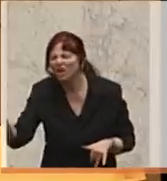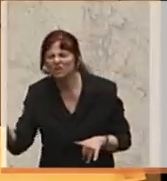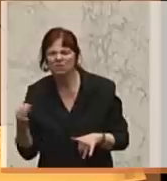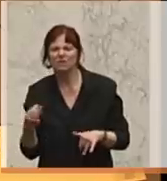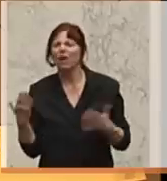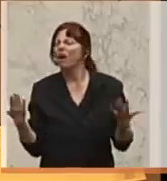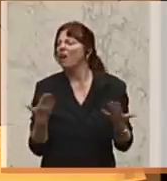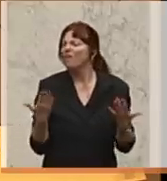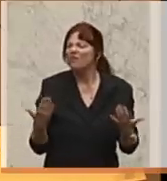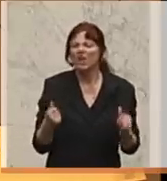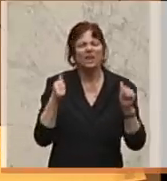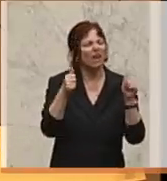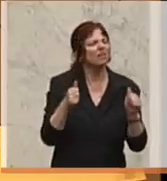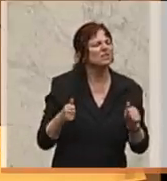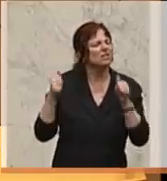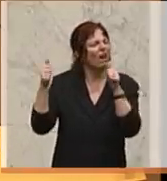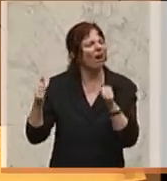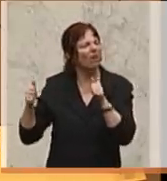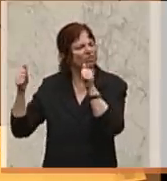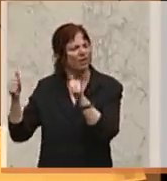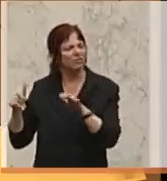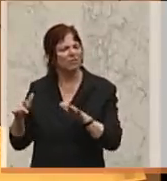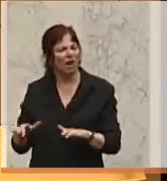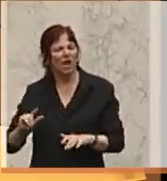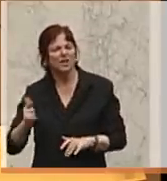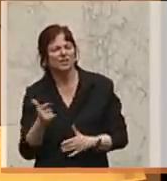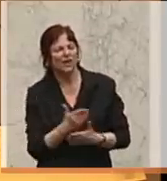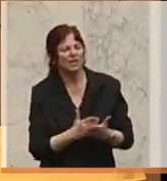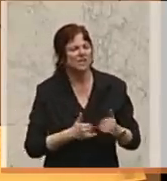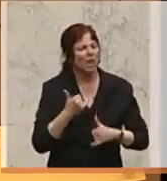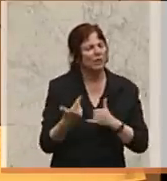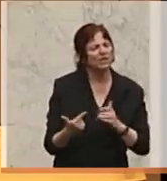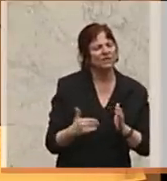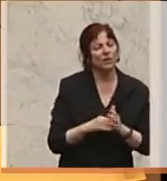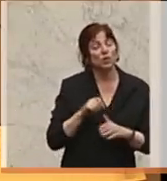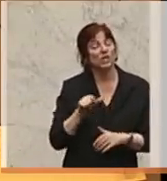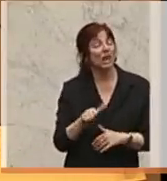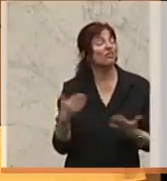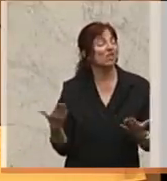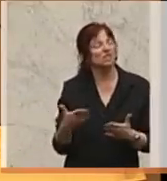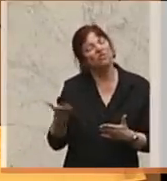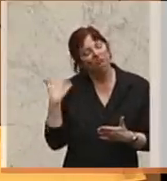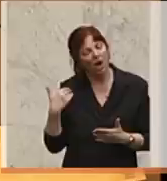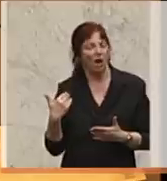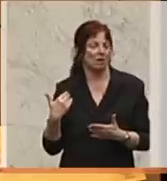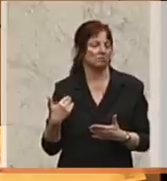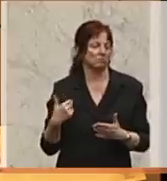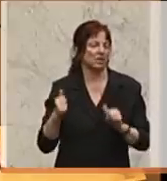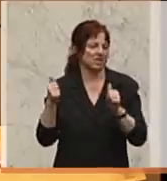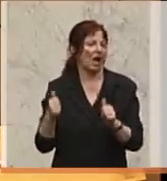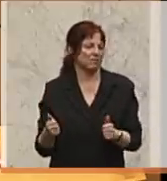welche Inseratenleistungen im zweiten Halbjahr 2011 so erbracht wurden. Und da immerhin, und wir haben ja immer